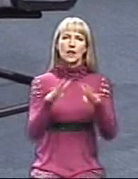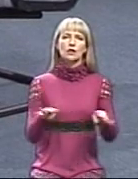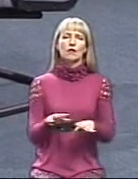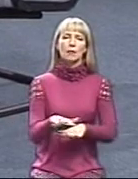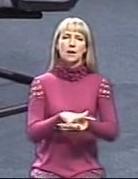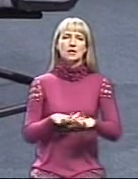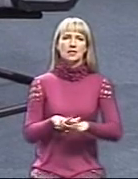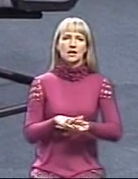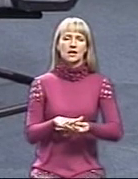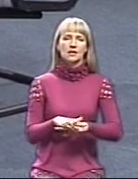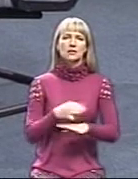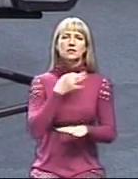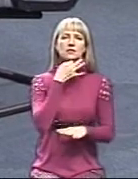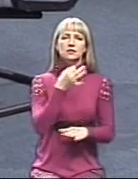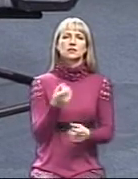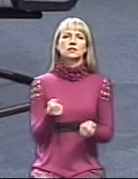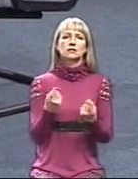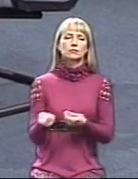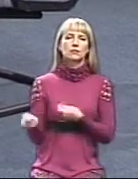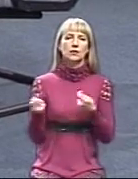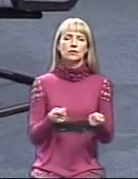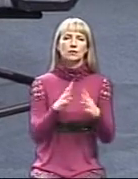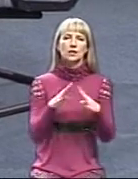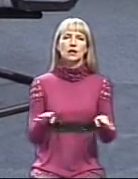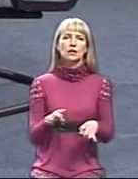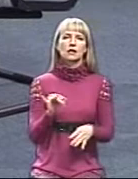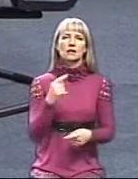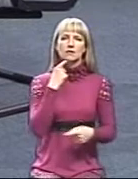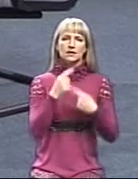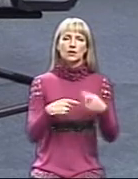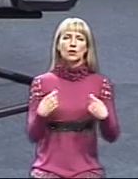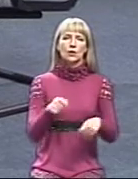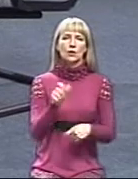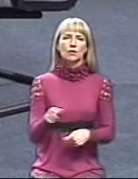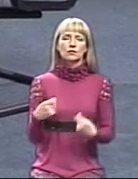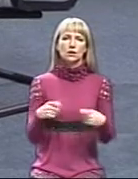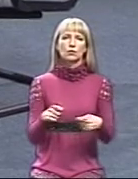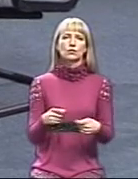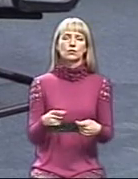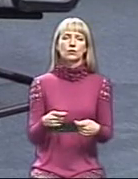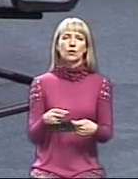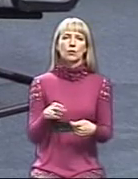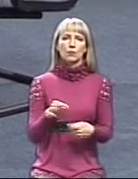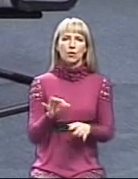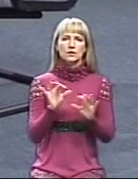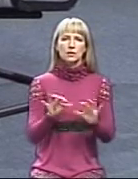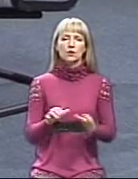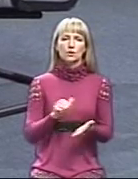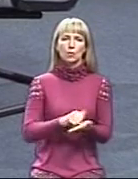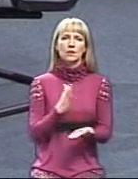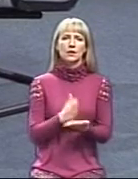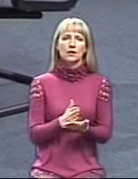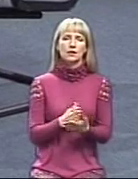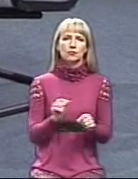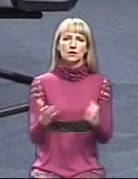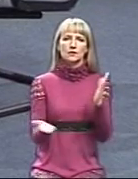базари. Скажіть, звідки завозять до них ялинки, і чи завжди торговці торгують законно? Ну, можливо, ось три зламані або спилені